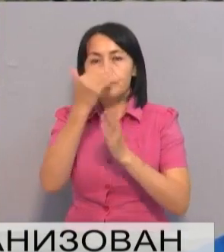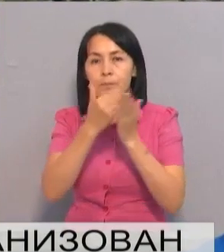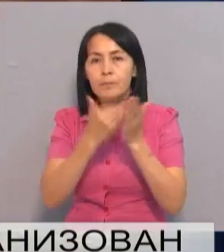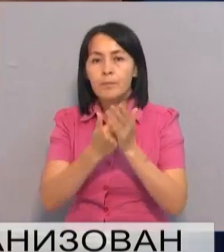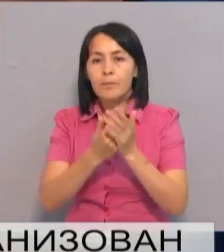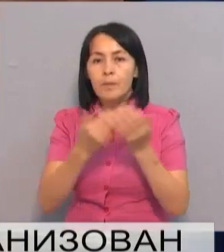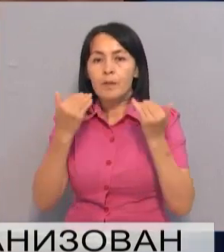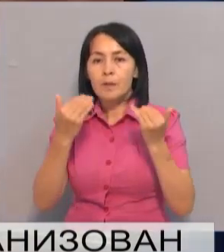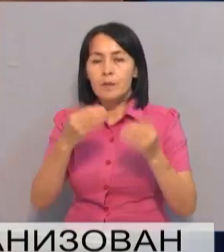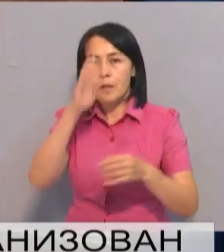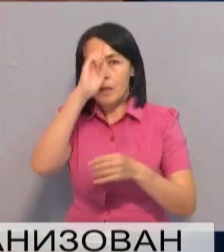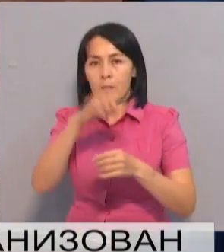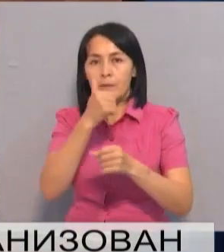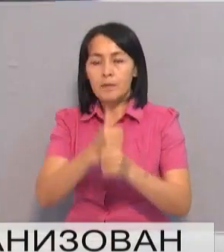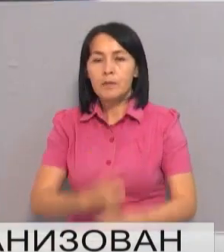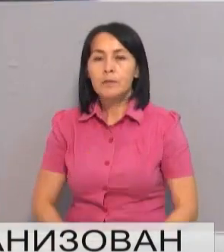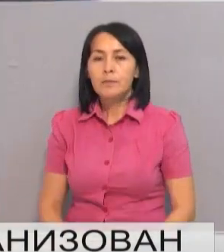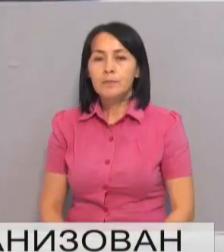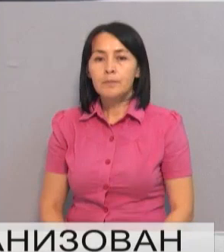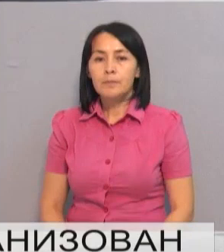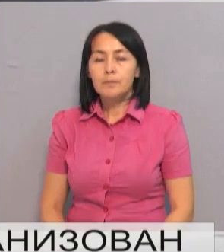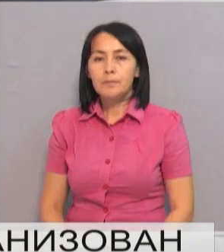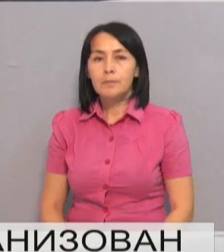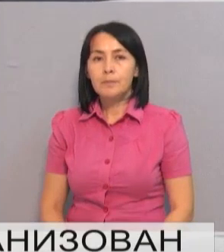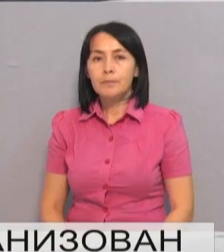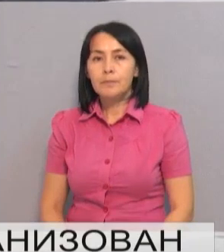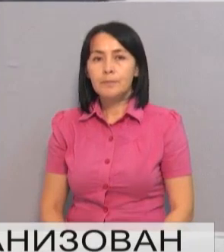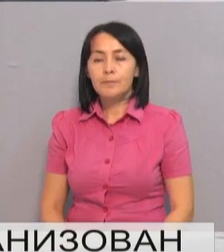политическое и программное выступление главы государства.